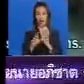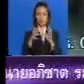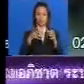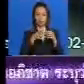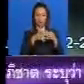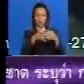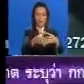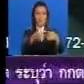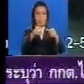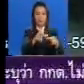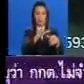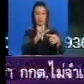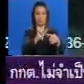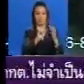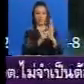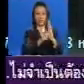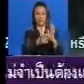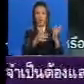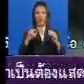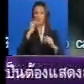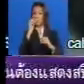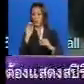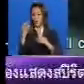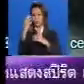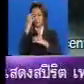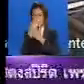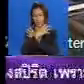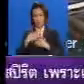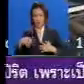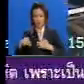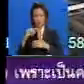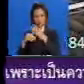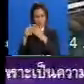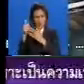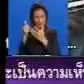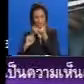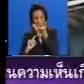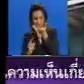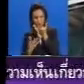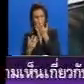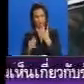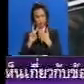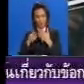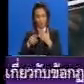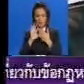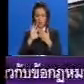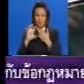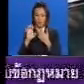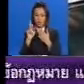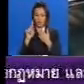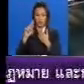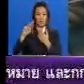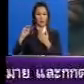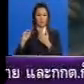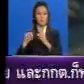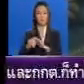วันนี้ค่ะพบว่ายังมีพัฒนาการดีขึ้นอย่างต่อเนื่องโดยมีน้ำหนัก 2,900 กรัมความยาวเพิ่มขึ้นเป็น44เซนติเม